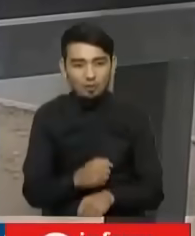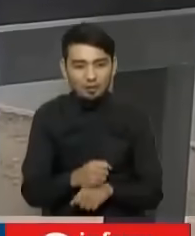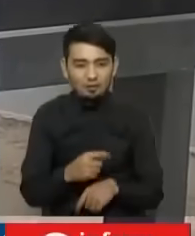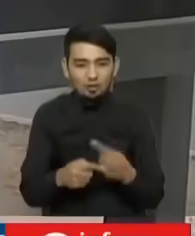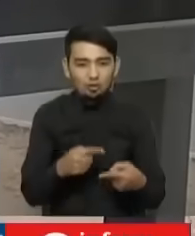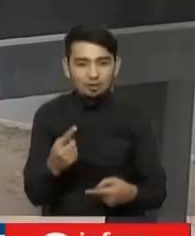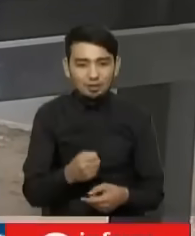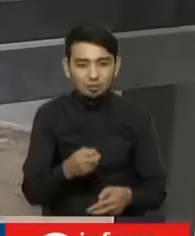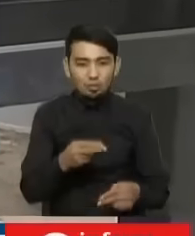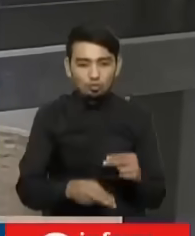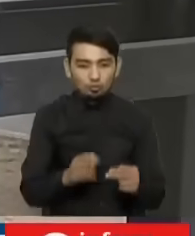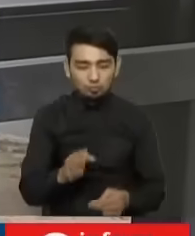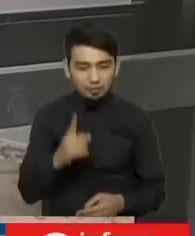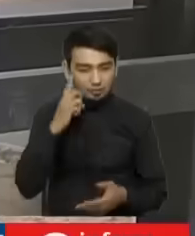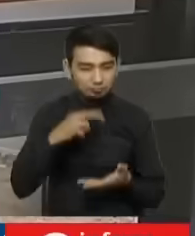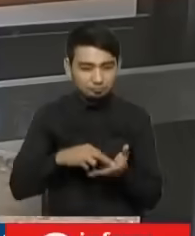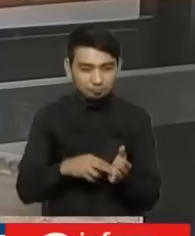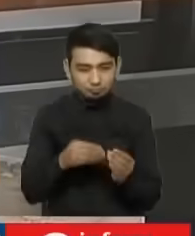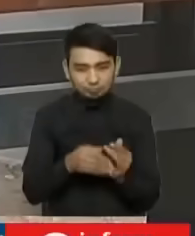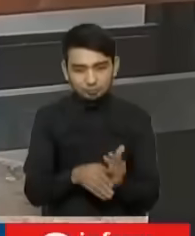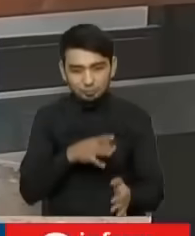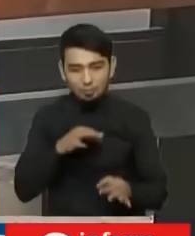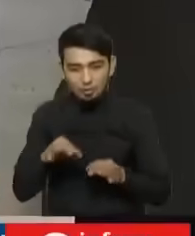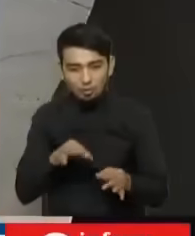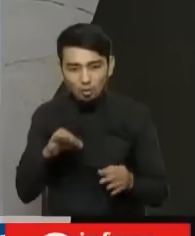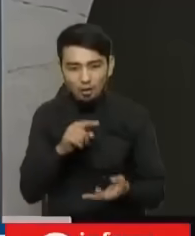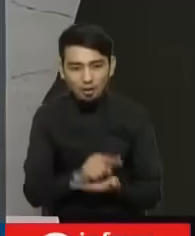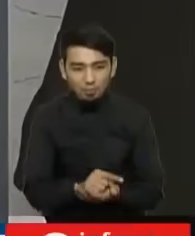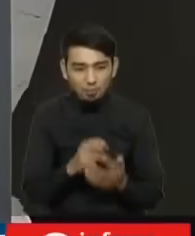бітіруі тиіс екен. Құрылыстың жобаға сай жүргізілгенін міндетті түрде